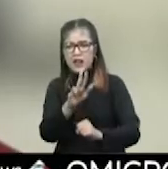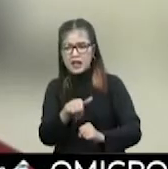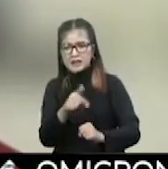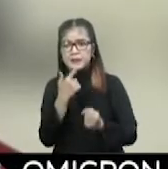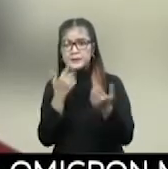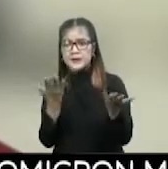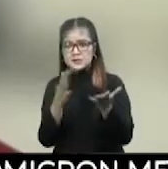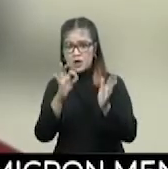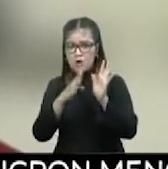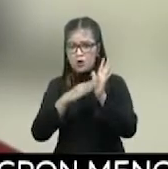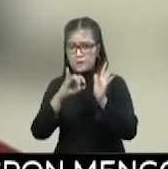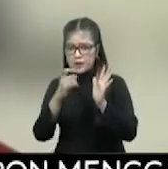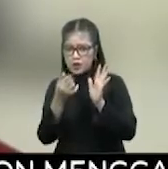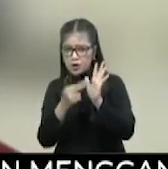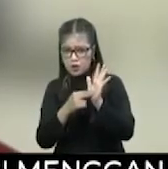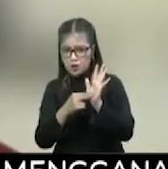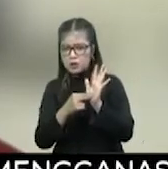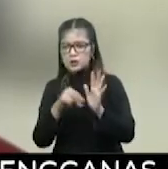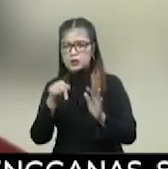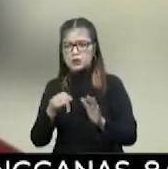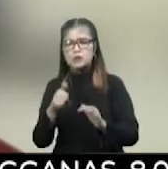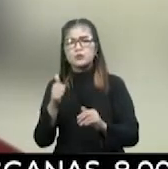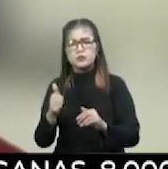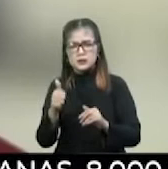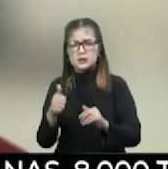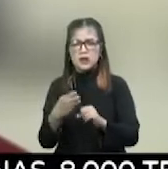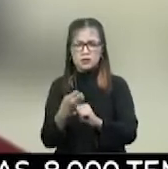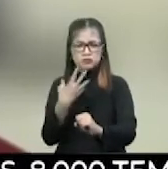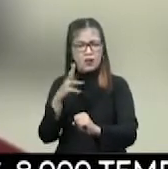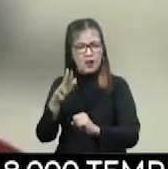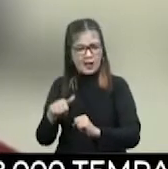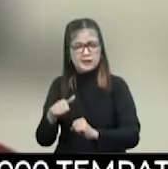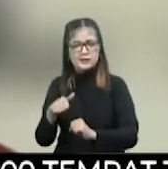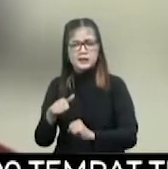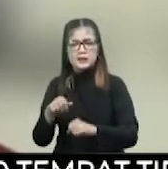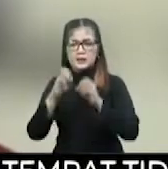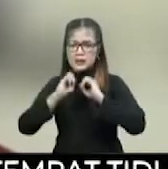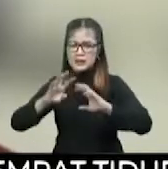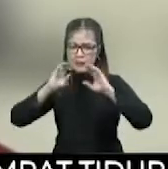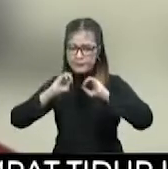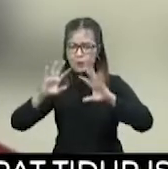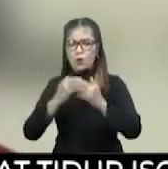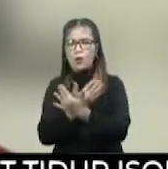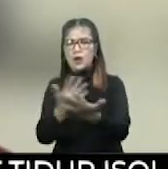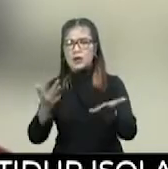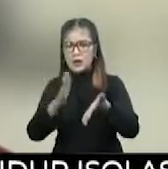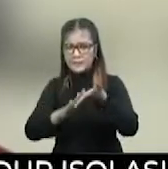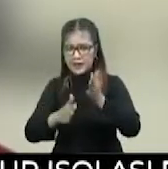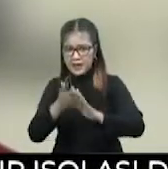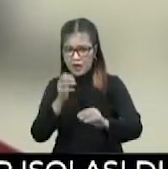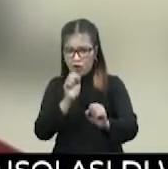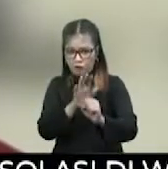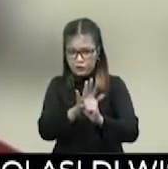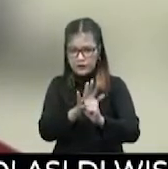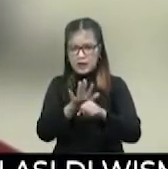Omikron dibandingkan yang lain. Jadi saya menghimbau kepada para penyintas, apalagi kalau